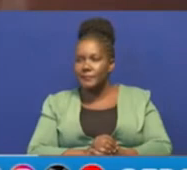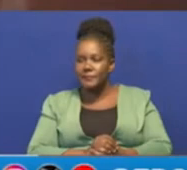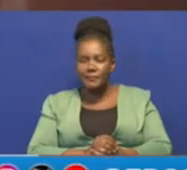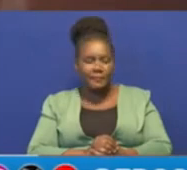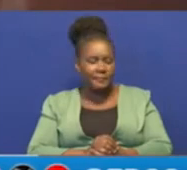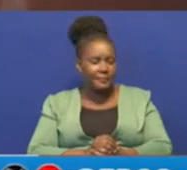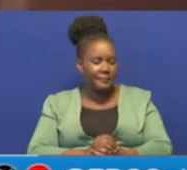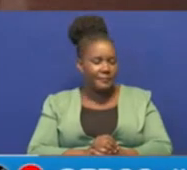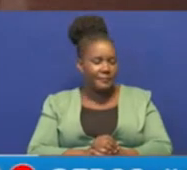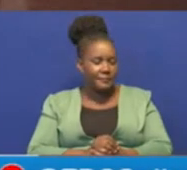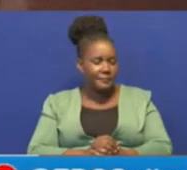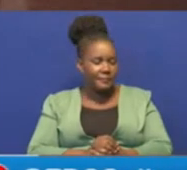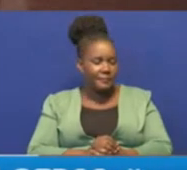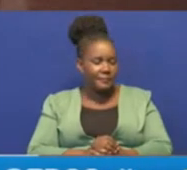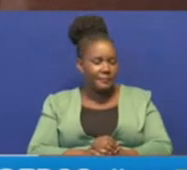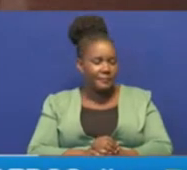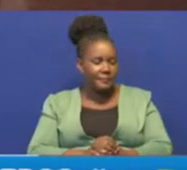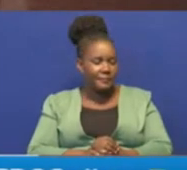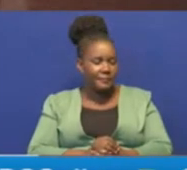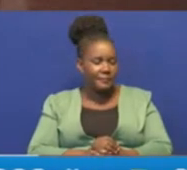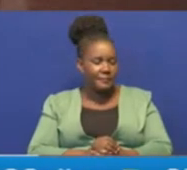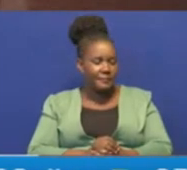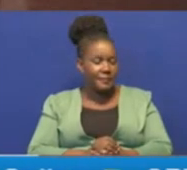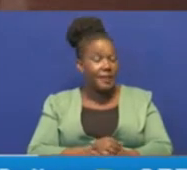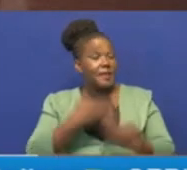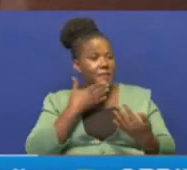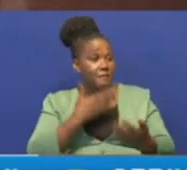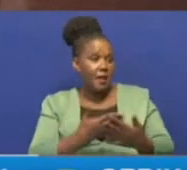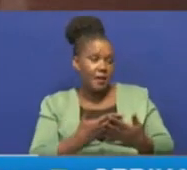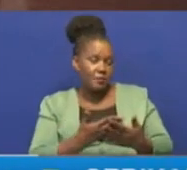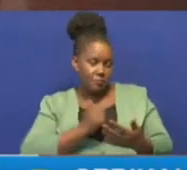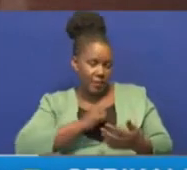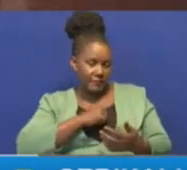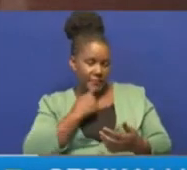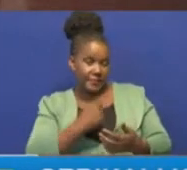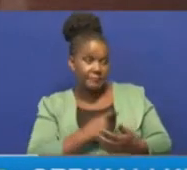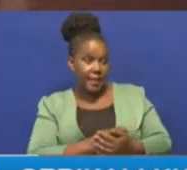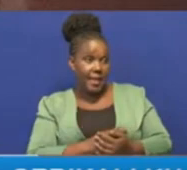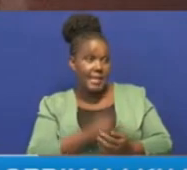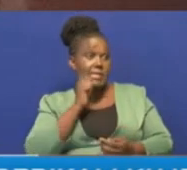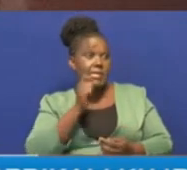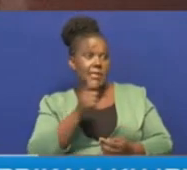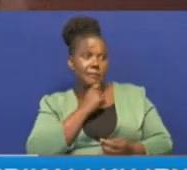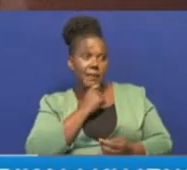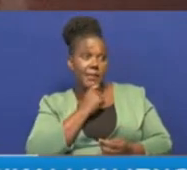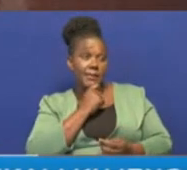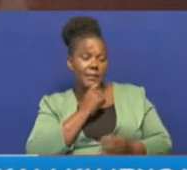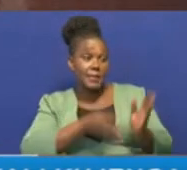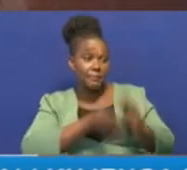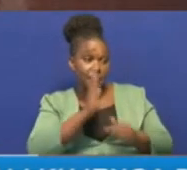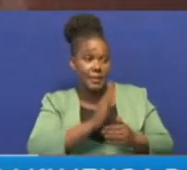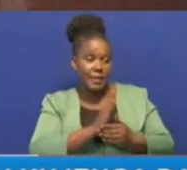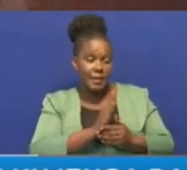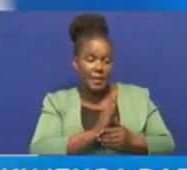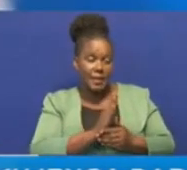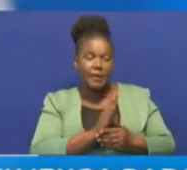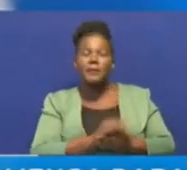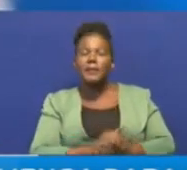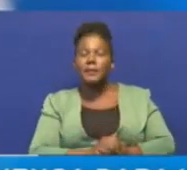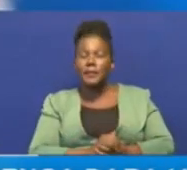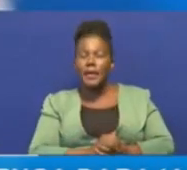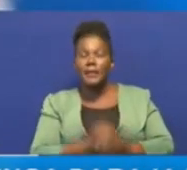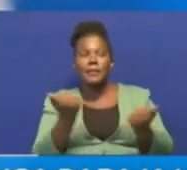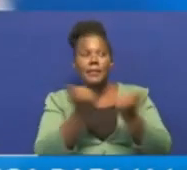nimesema nadhani Christmas ikishapita hapa mimi mwenyewe binafsi nataka niandae kitu kinaitwa vision board ya kwangu